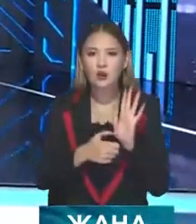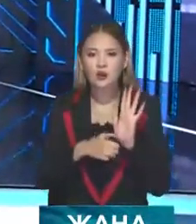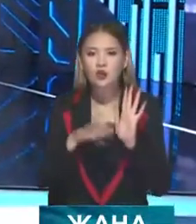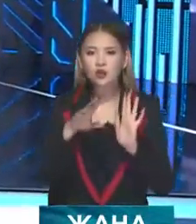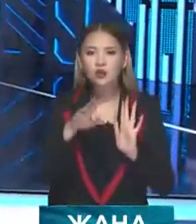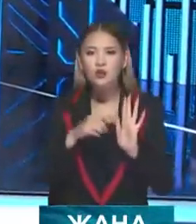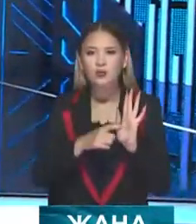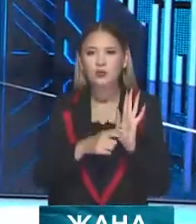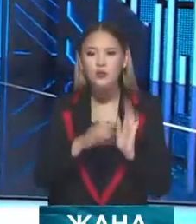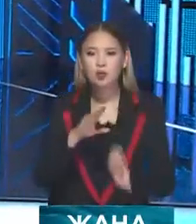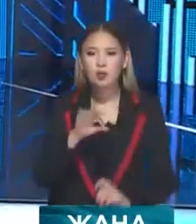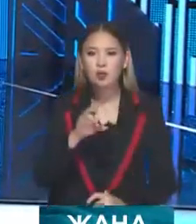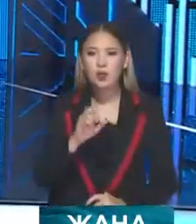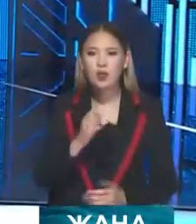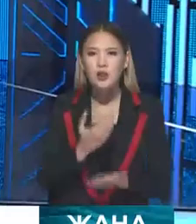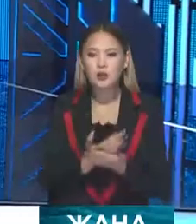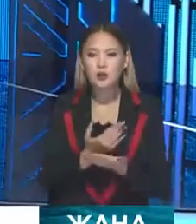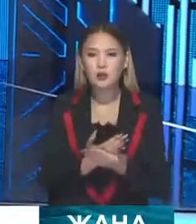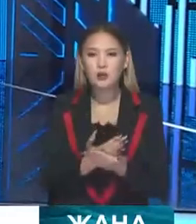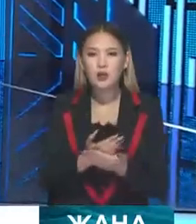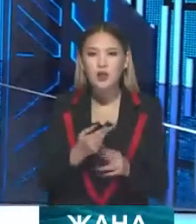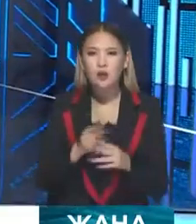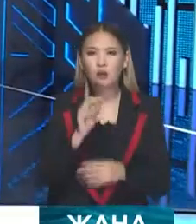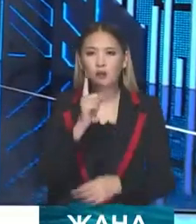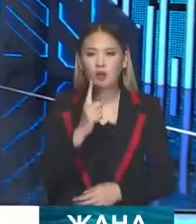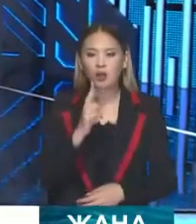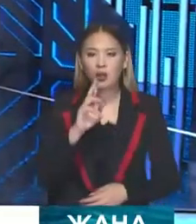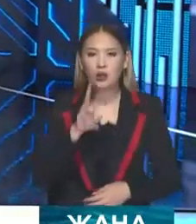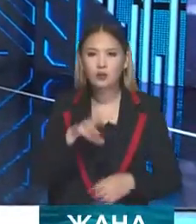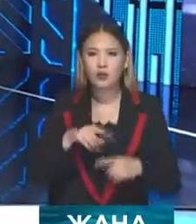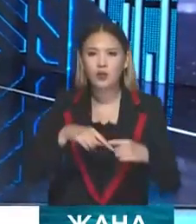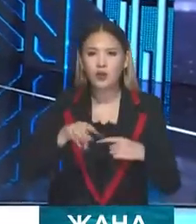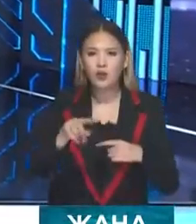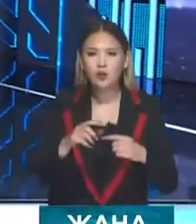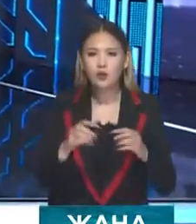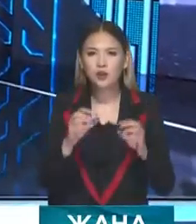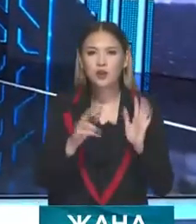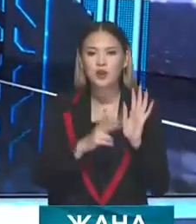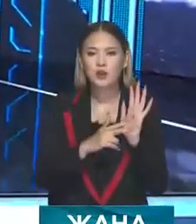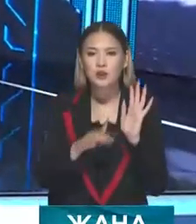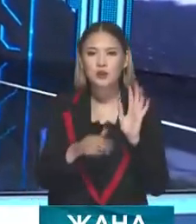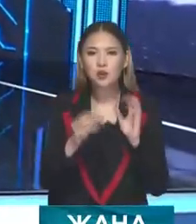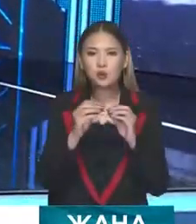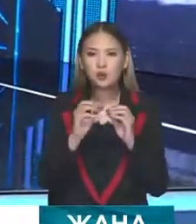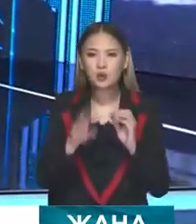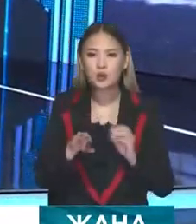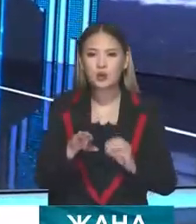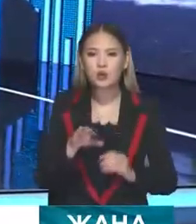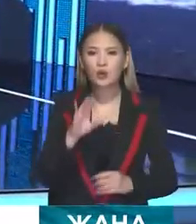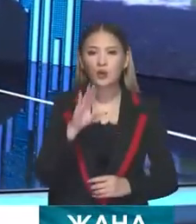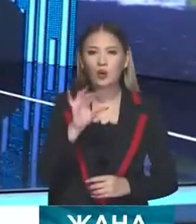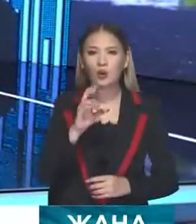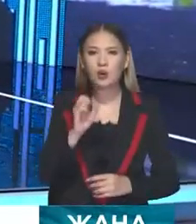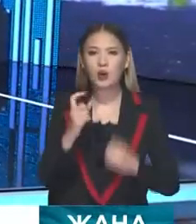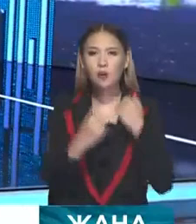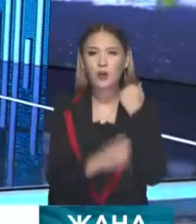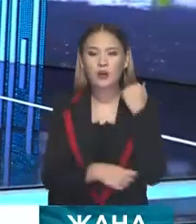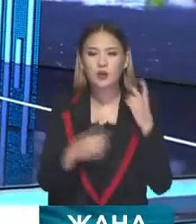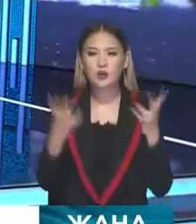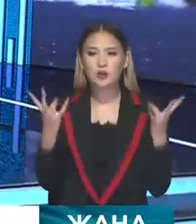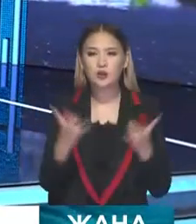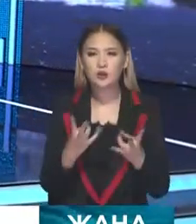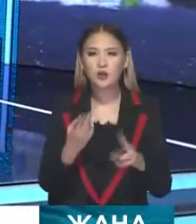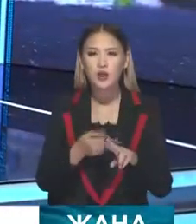тонна қабылдау мүмкін. Ал 1 километр асфальттың өзіне где-то 8000-10000 тоннаға дейін шебі инертный материал керек. Сондықтан бұл бірза.